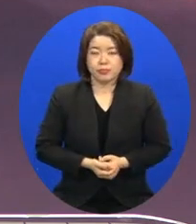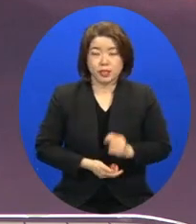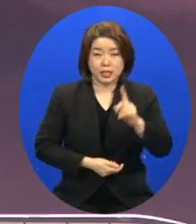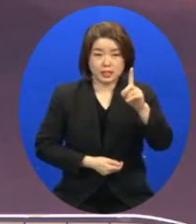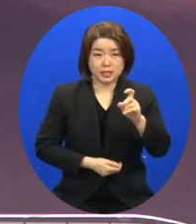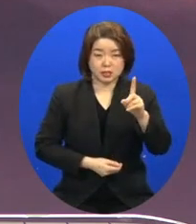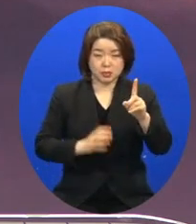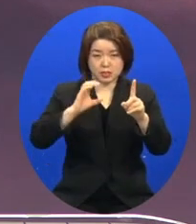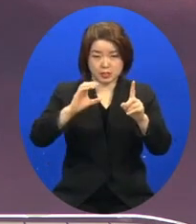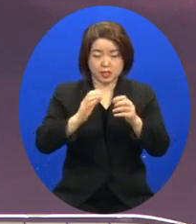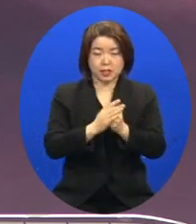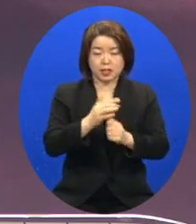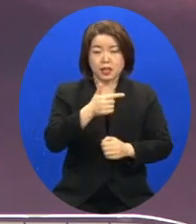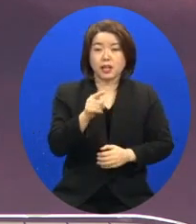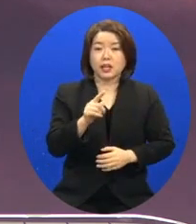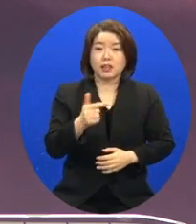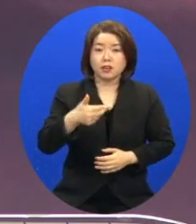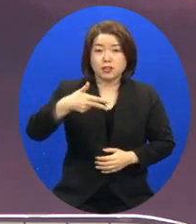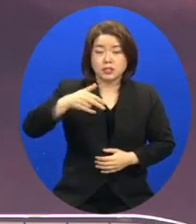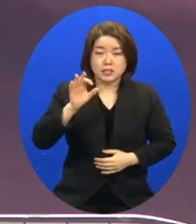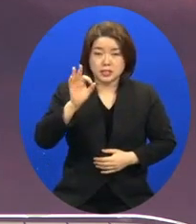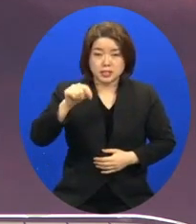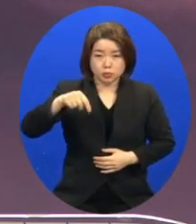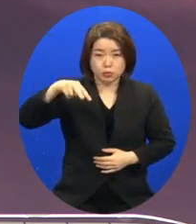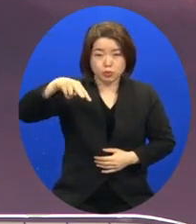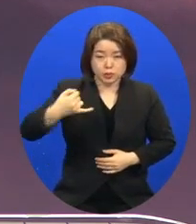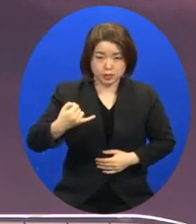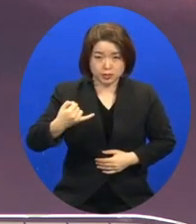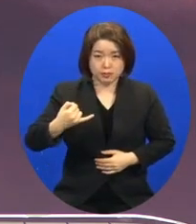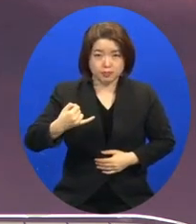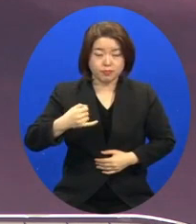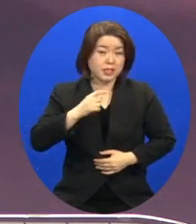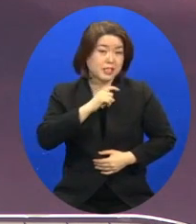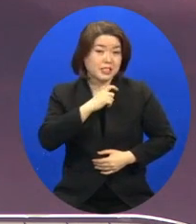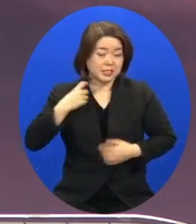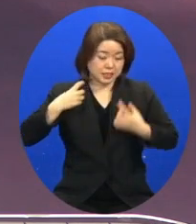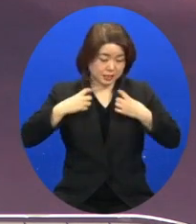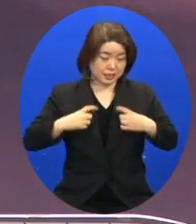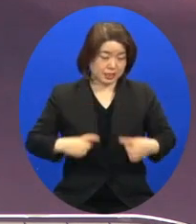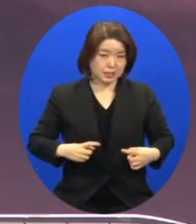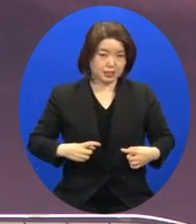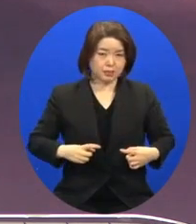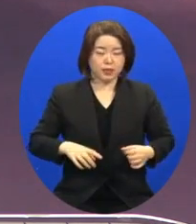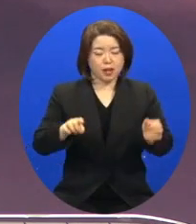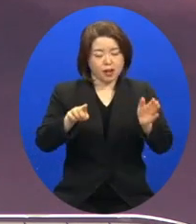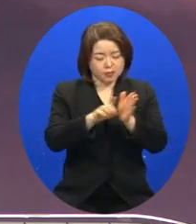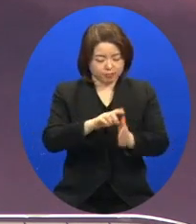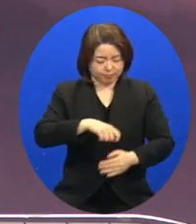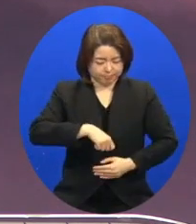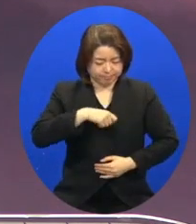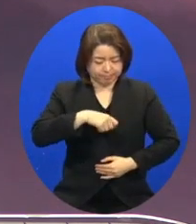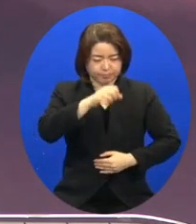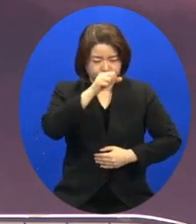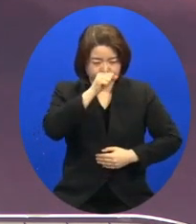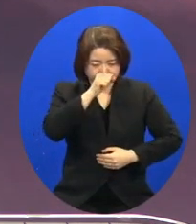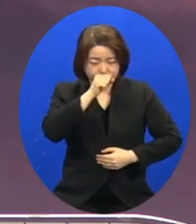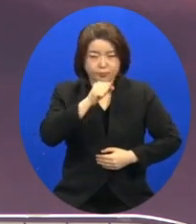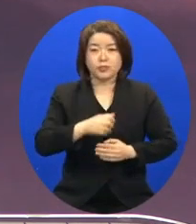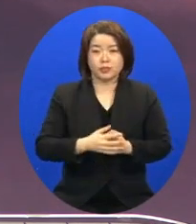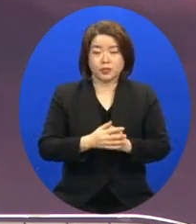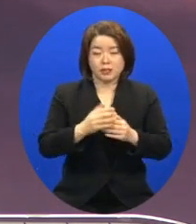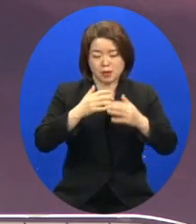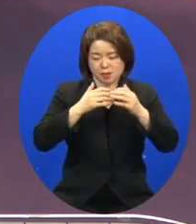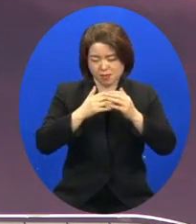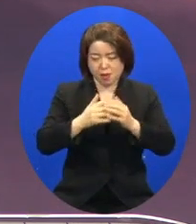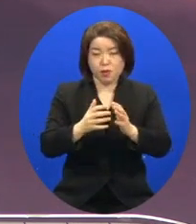11세기에 넌지우스라는 수도사가 있었습니다. 아주 신실하고 경건한 사람이었습니다. 하나님께서 천사를 보내어 그